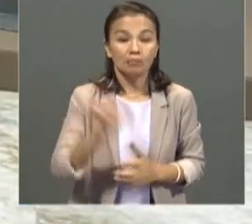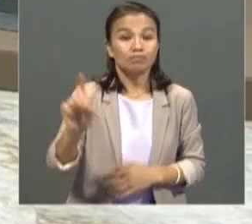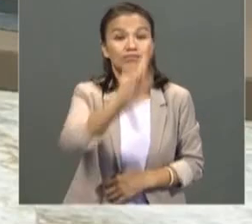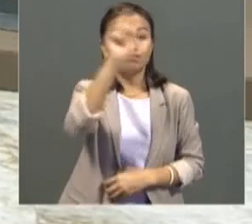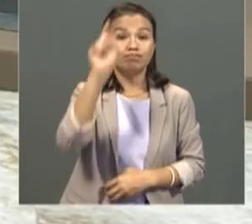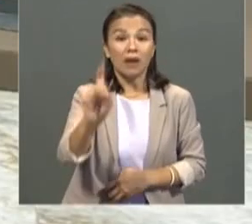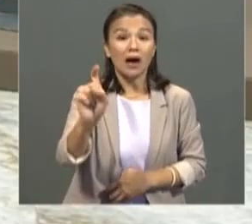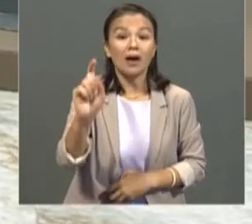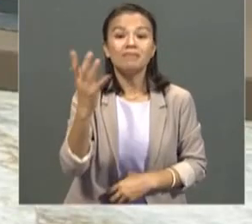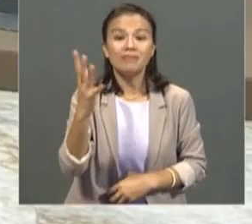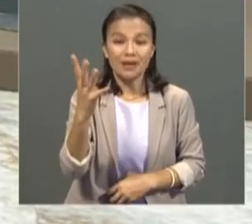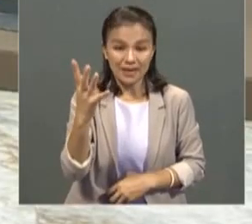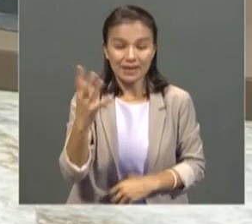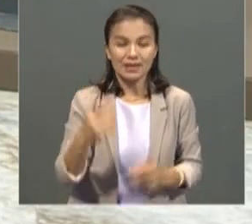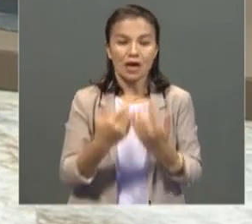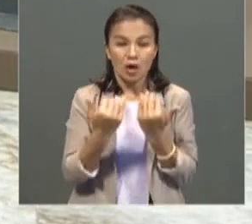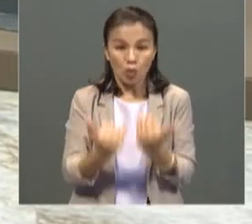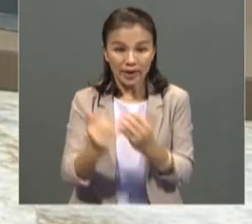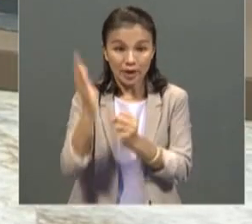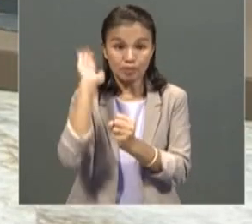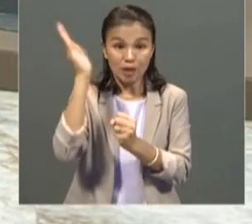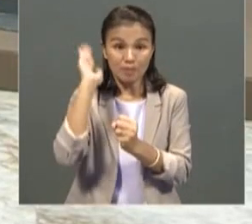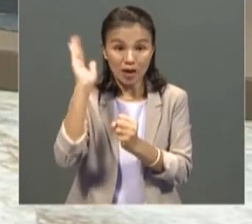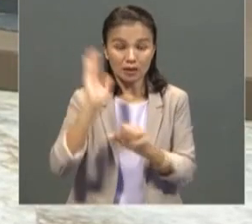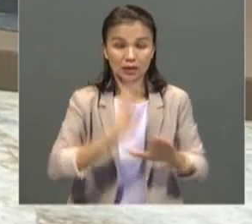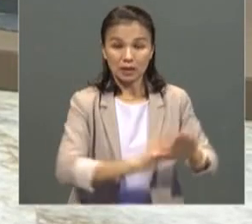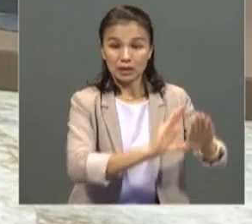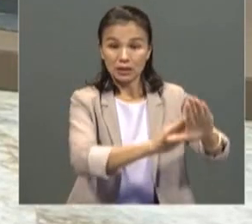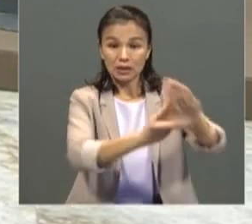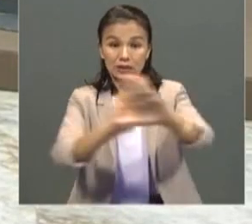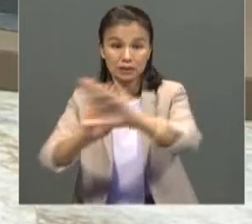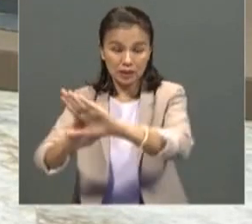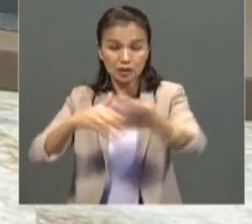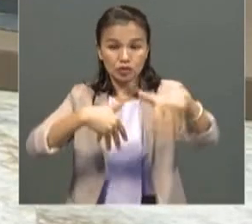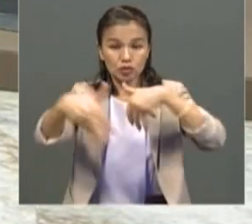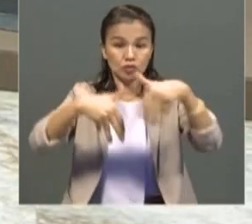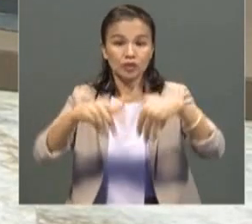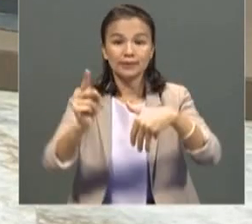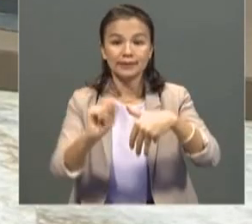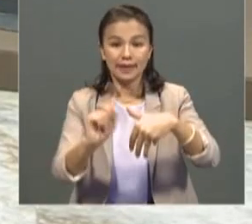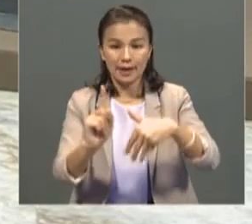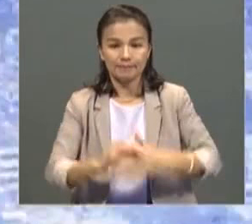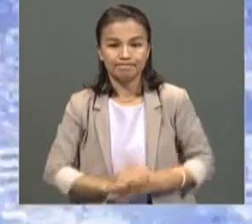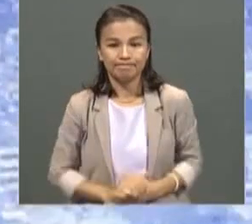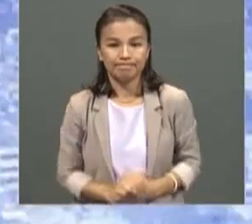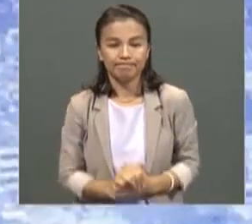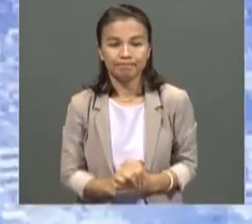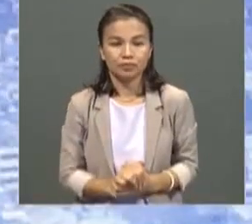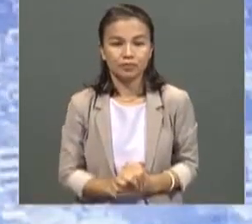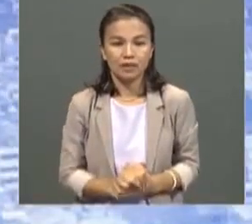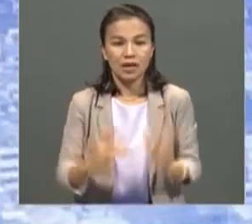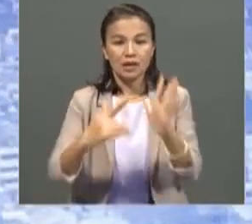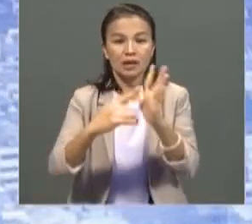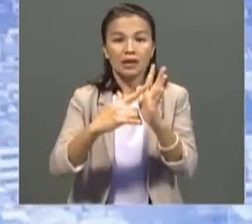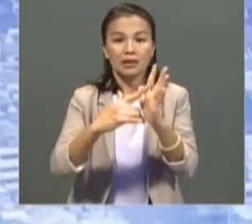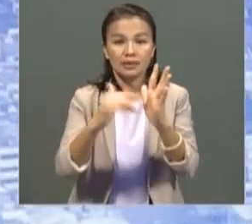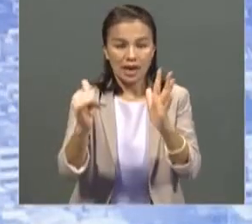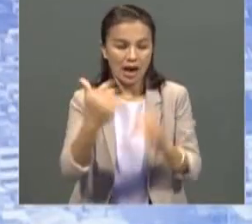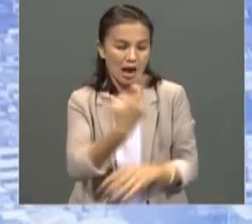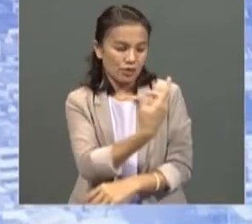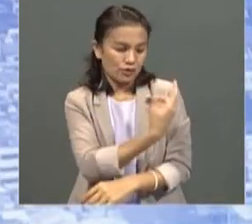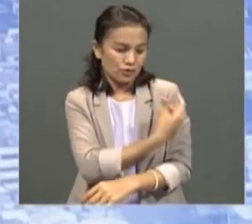ဖြစ်ပါတယ်ဟုတ်ကဲ့ဒီနေ့ကတော့မေးခွန်းမရှိပါဘူးဒေါက်တာဒေါက်တာအနေနဲ့ဘာများမိဘပြည်သူတွေဘာများမှာကြာကျင်ပါတလဲဟုတ်ကဲ့ကျွ